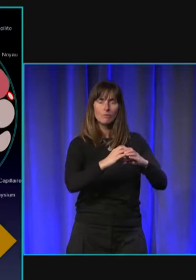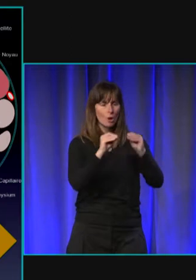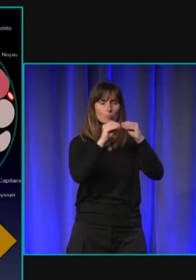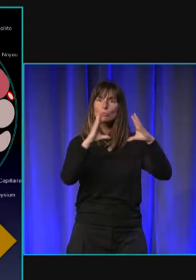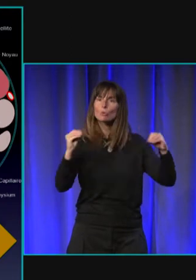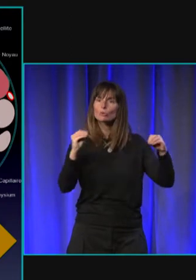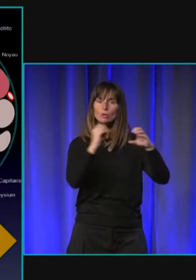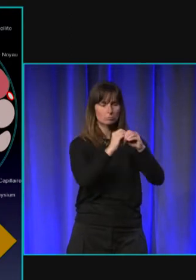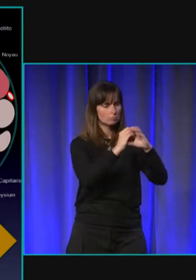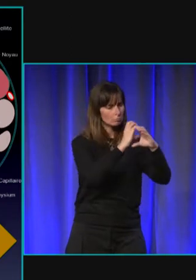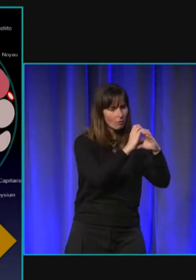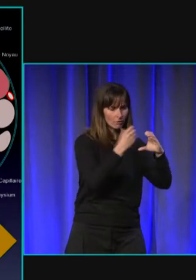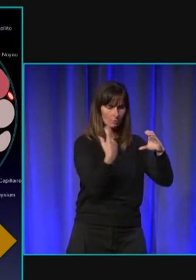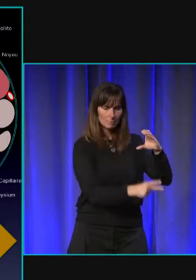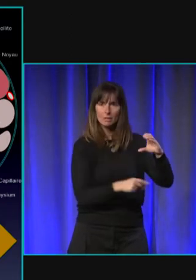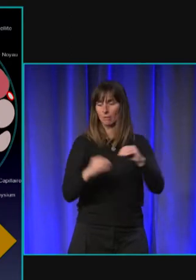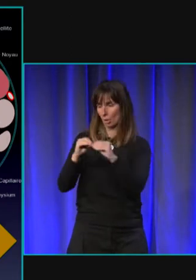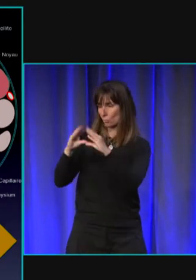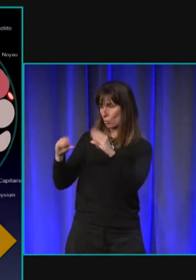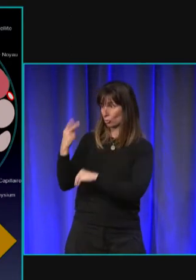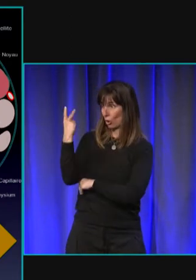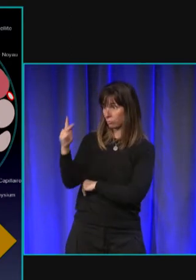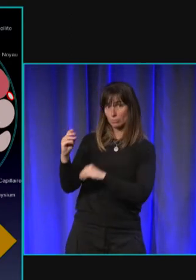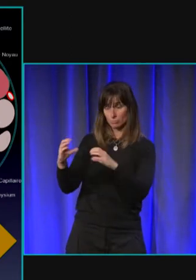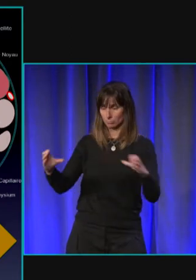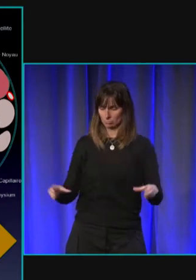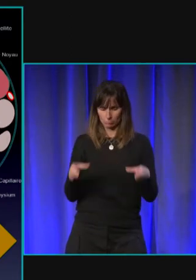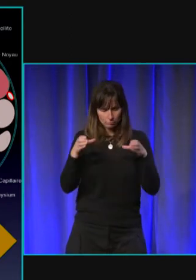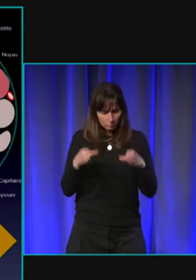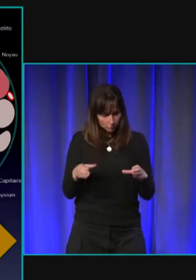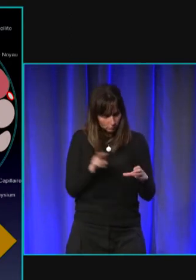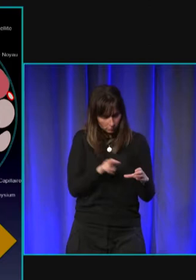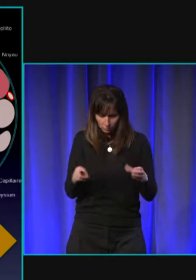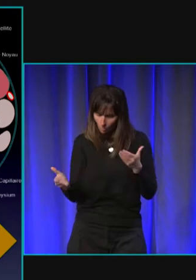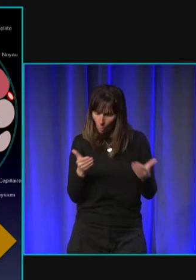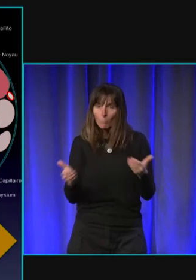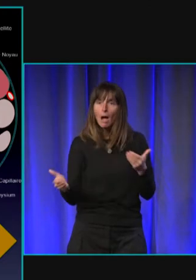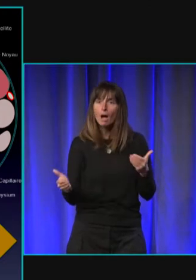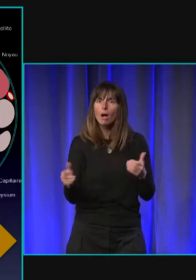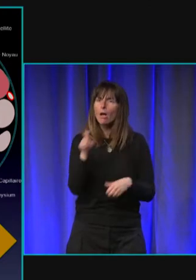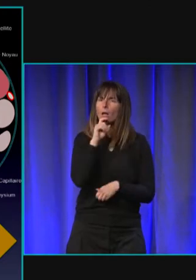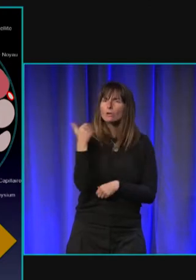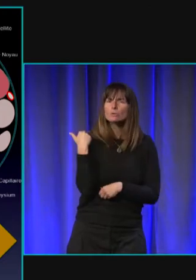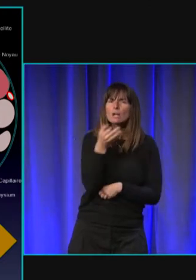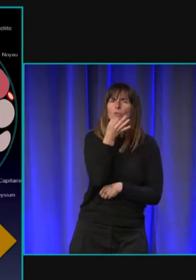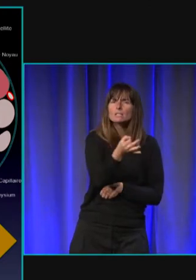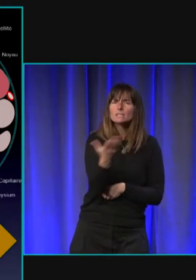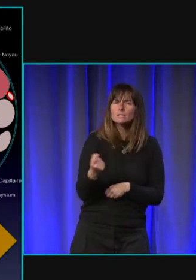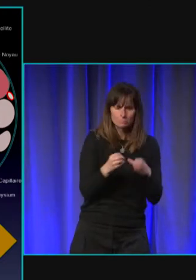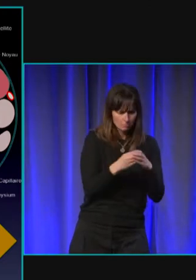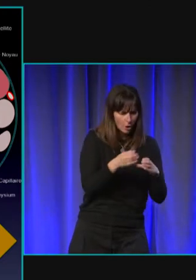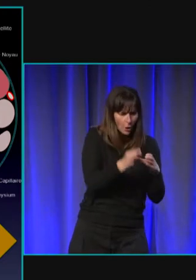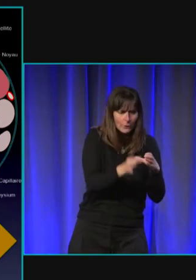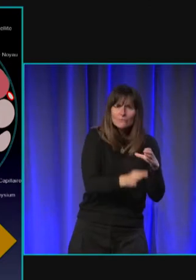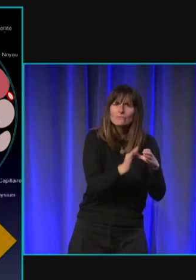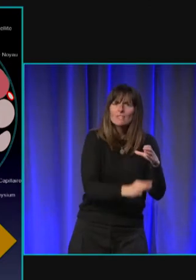le fascicule musculaire d'un athlète de haut niveau. Et bien, on a à peu près la même chose, c'est-à-dire que tout à l'heure, je vous ai dit que les enfants avaient un fort pourcentage de